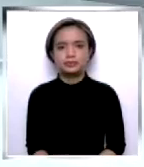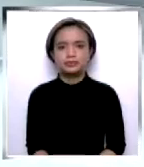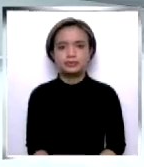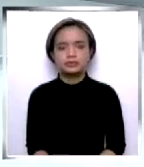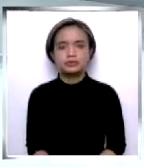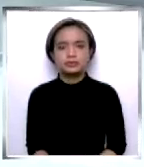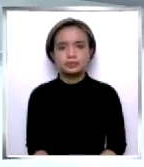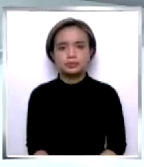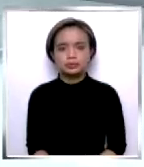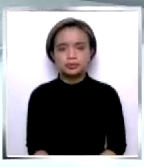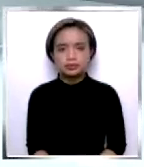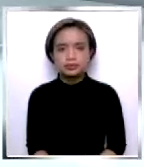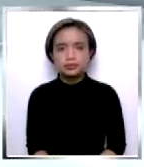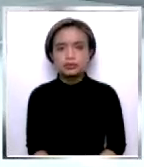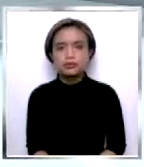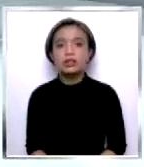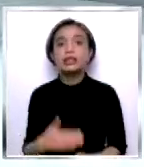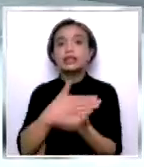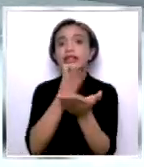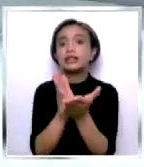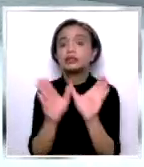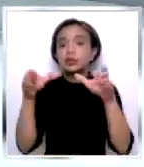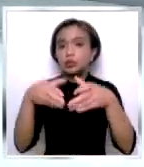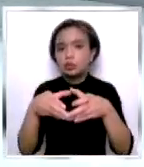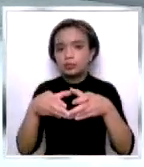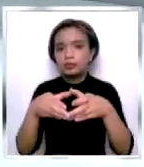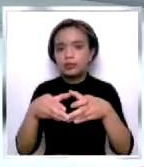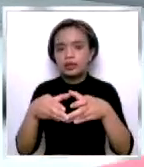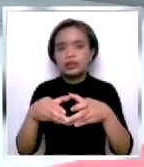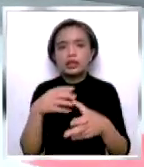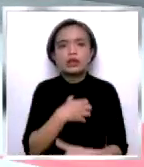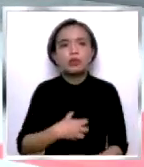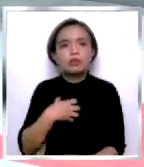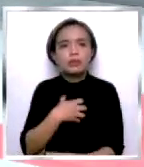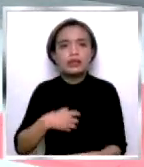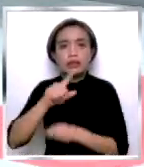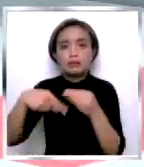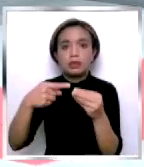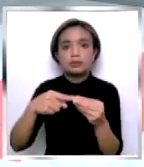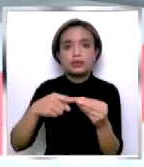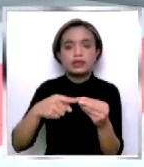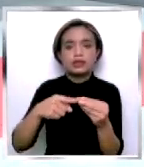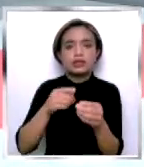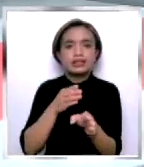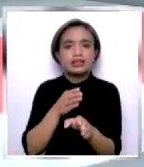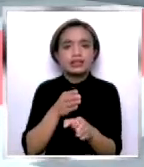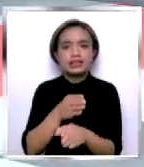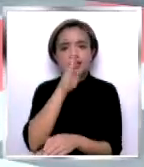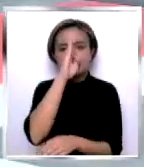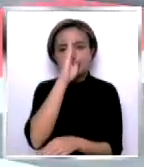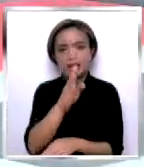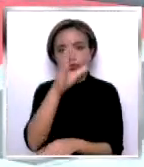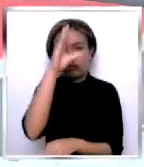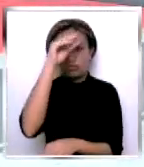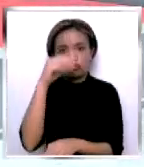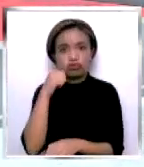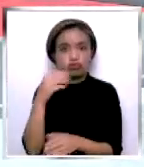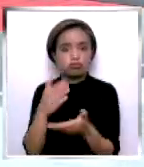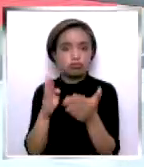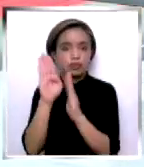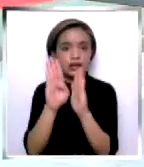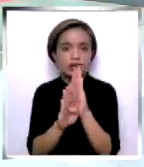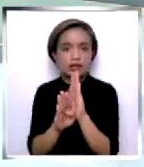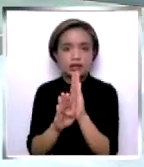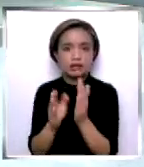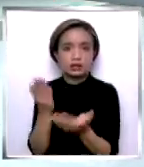Umalma ang ilang grupo sa heterosexual bill na inihain sa Kamara, hindi pa man ipapasa ang panukala naman laban sa diskriminasyon